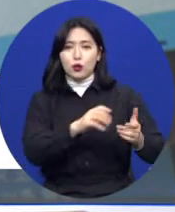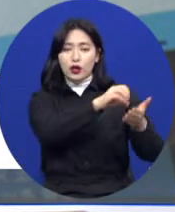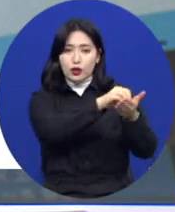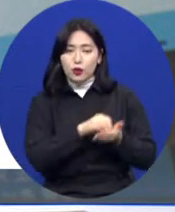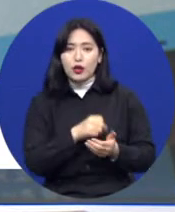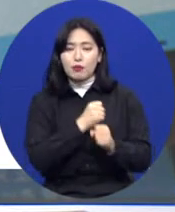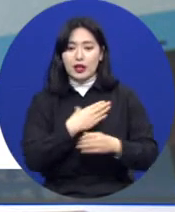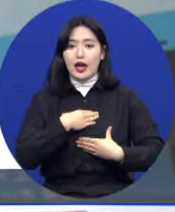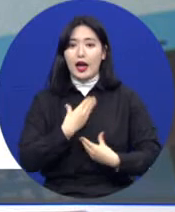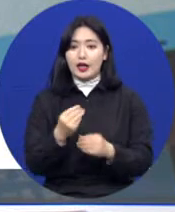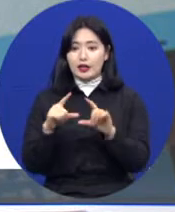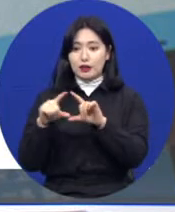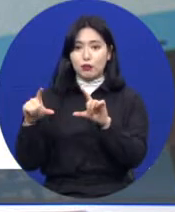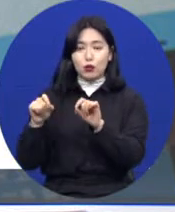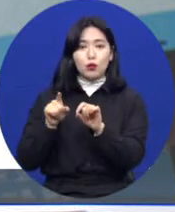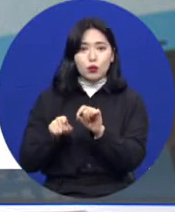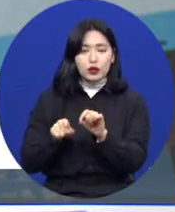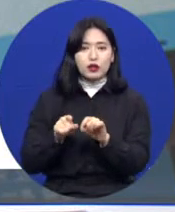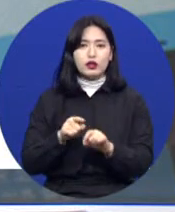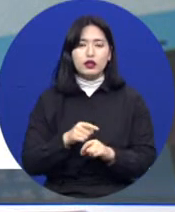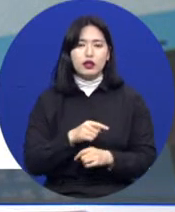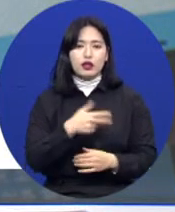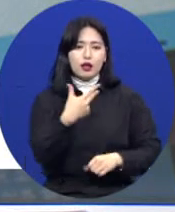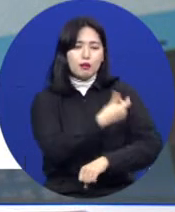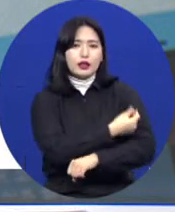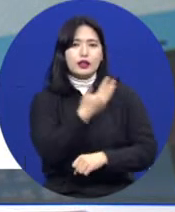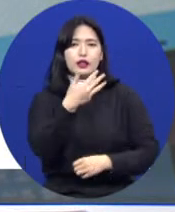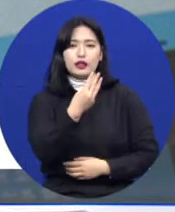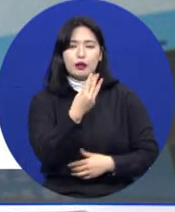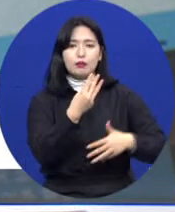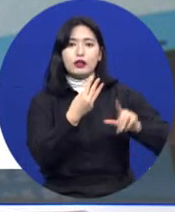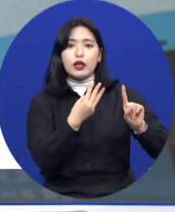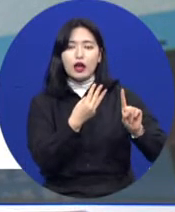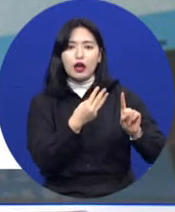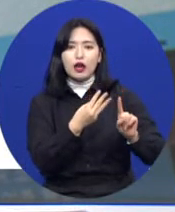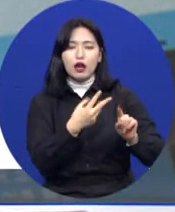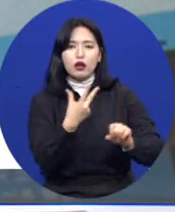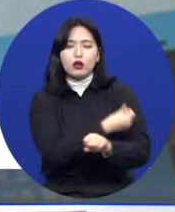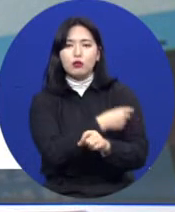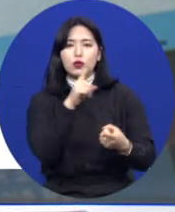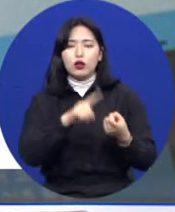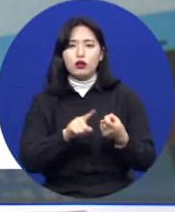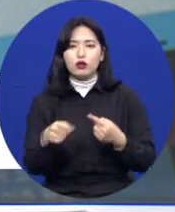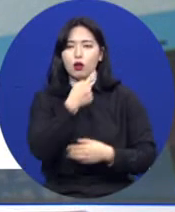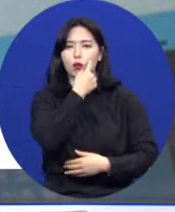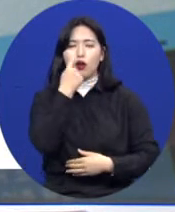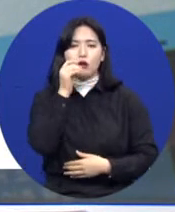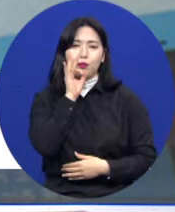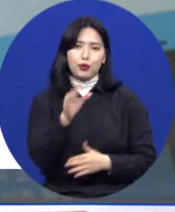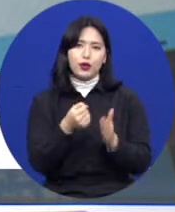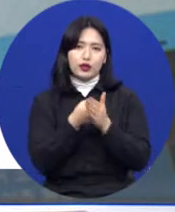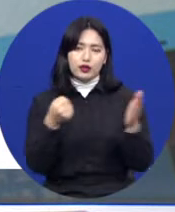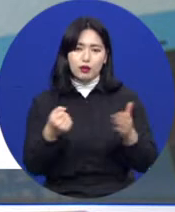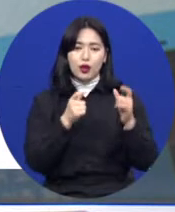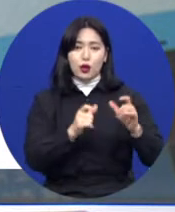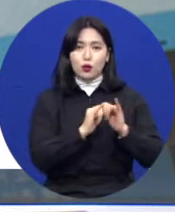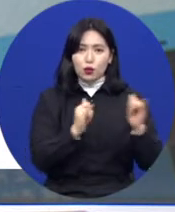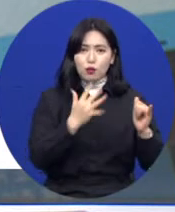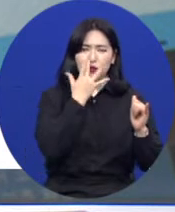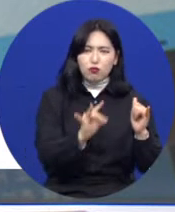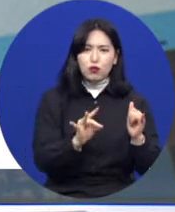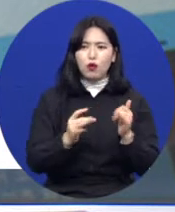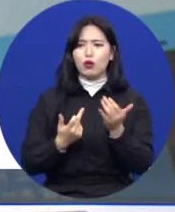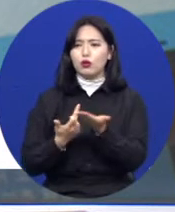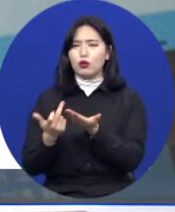도입한 제주 안심 코드는 백신 3차 접종 정보를 인식하지 못해 도민은 물론 제주를 찾은